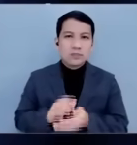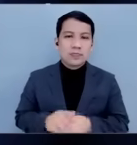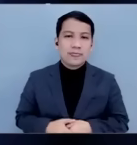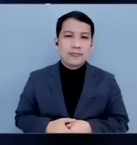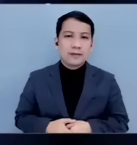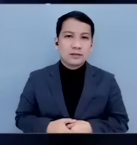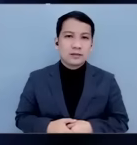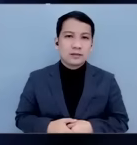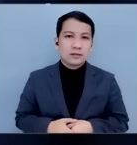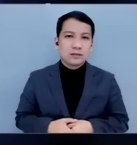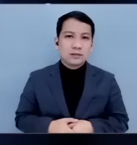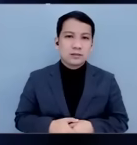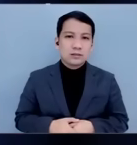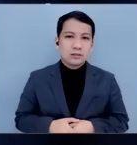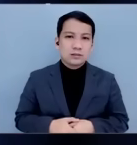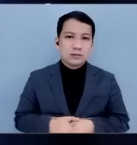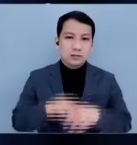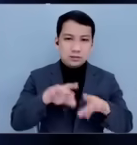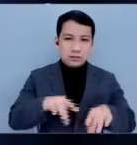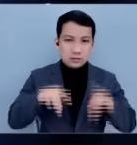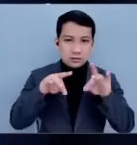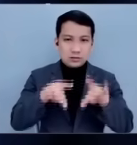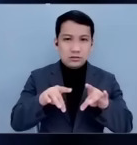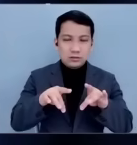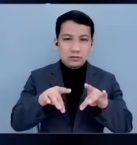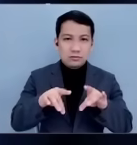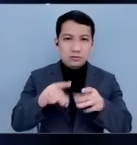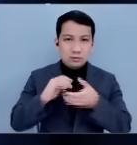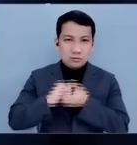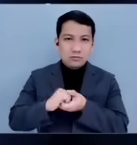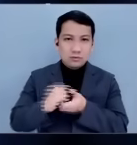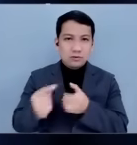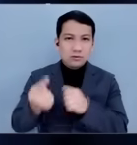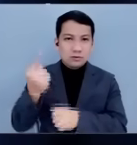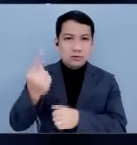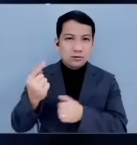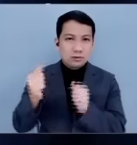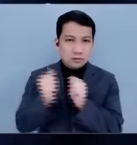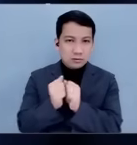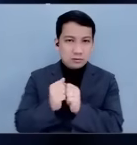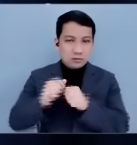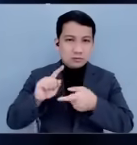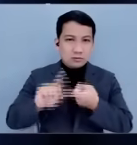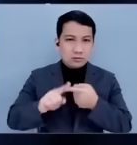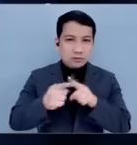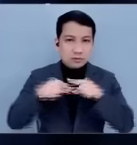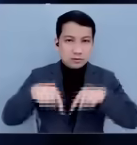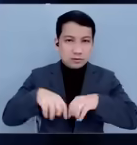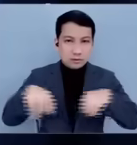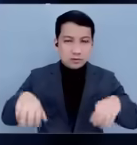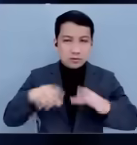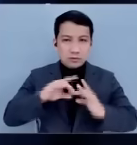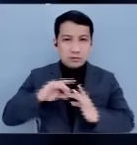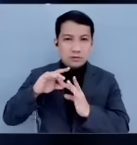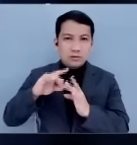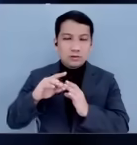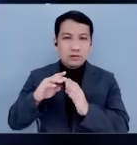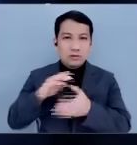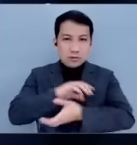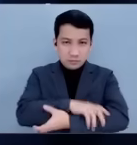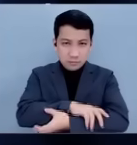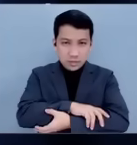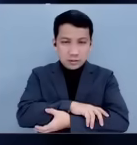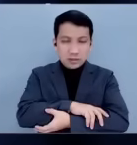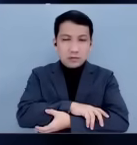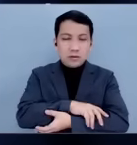Australia remains and will continue to be one of our closest friends. In the spirit of bayanihan and mateship, we